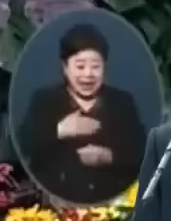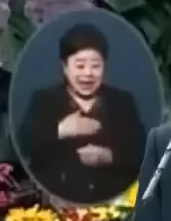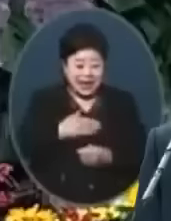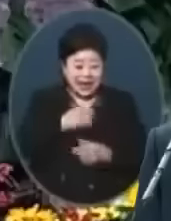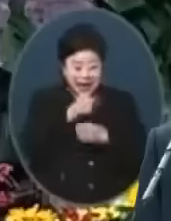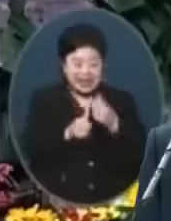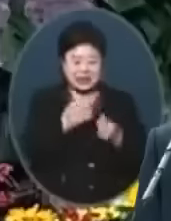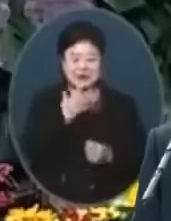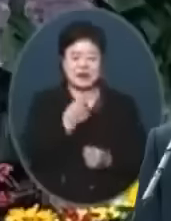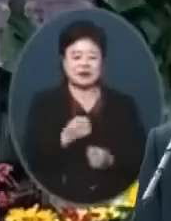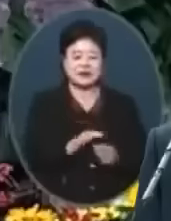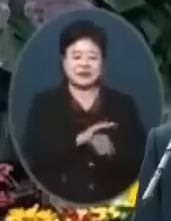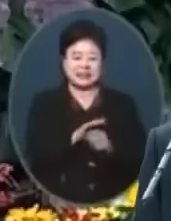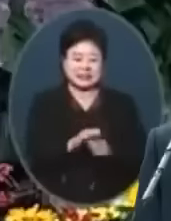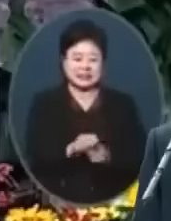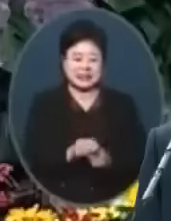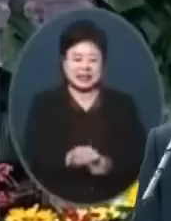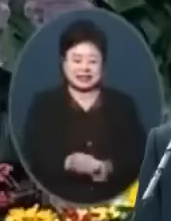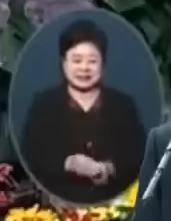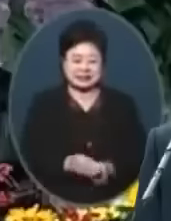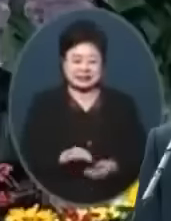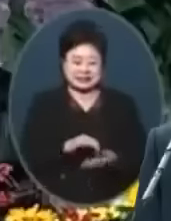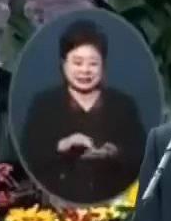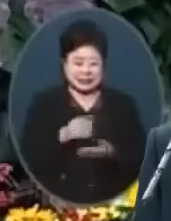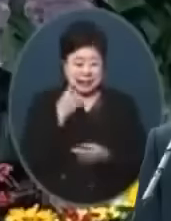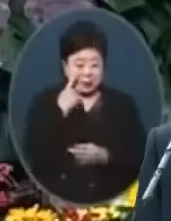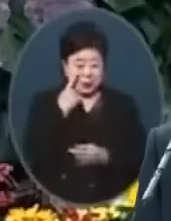아브라함의 사랑을 측량하실 때